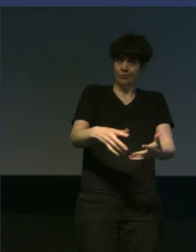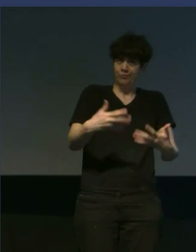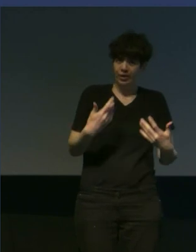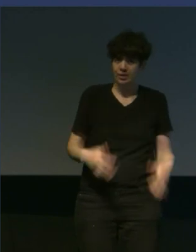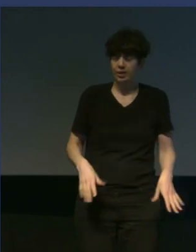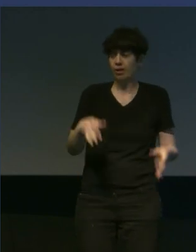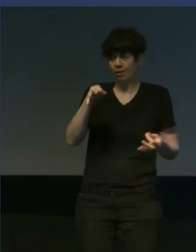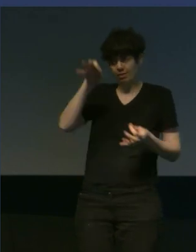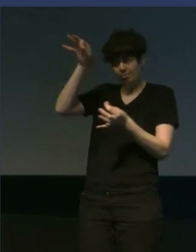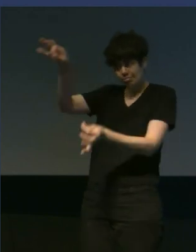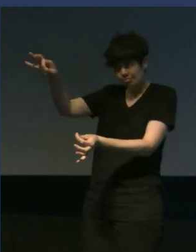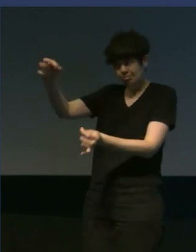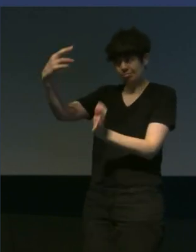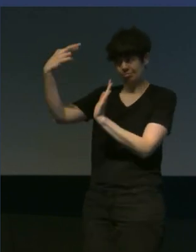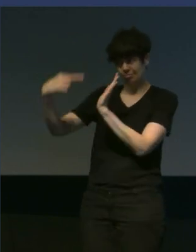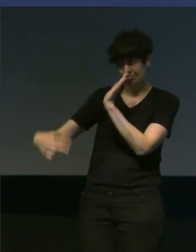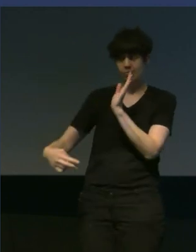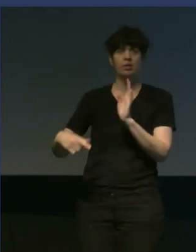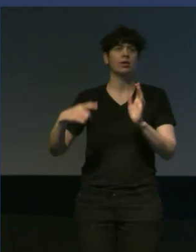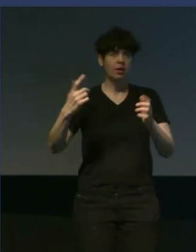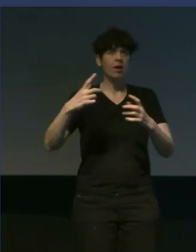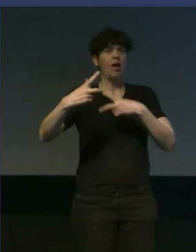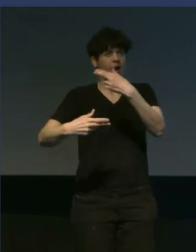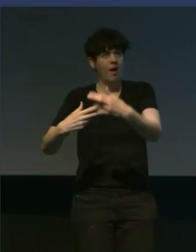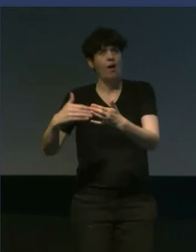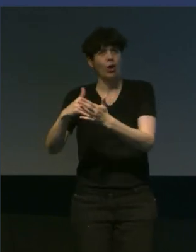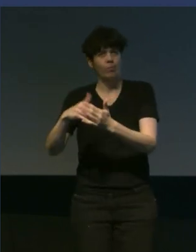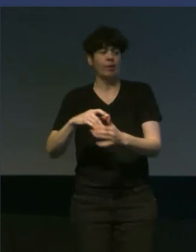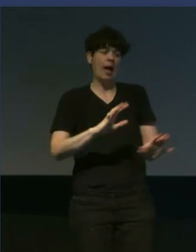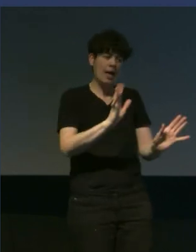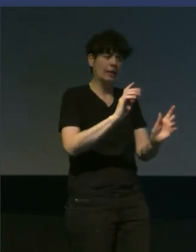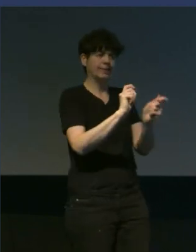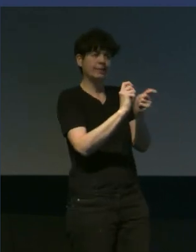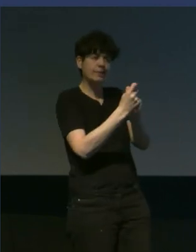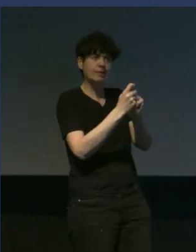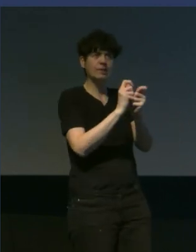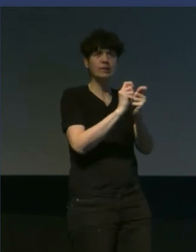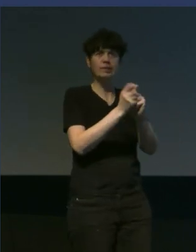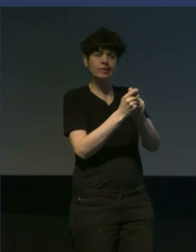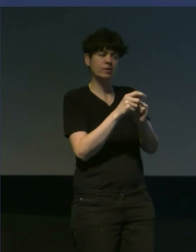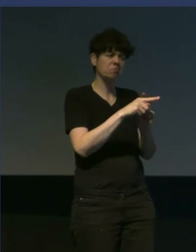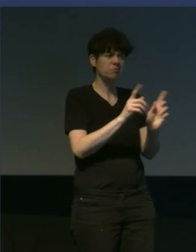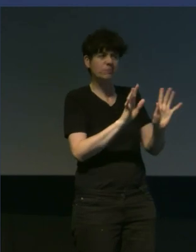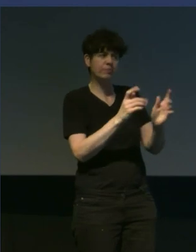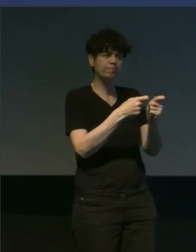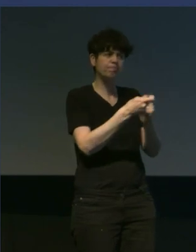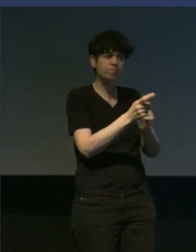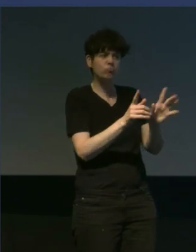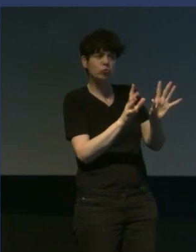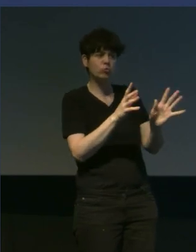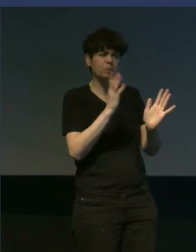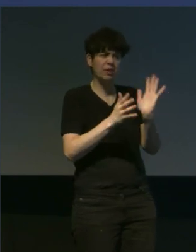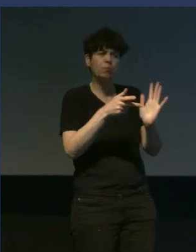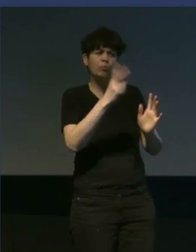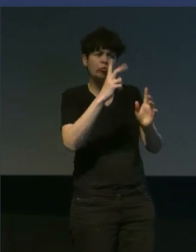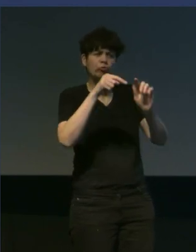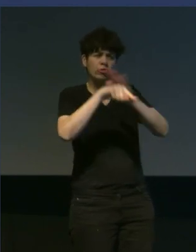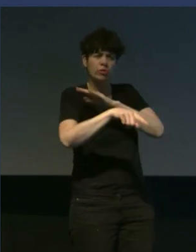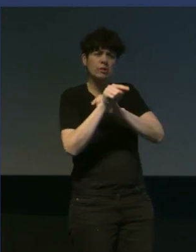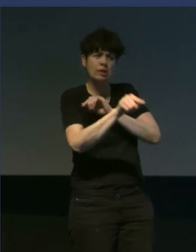il avait eu ce processus de, bon, ouais, ça va pas, là, il faut changer ici, ou ça, c'est bon, est-ce que, ou insister peut-être un peu plus